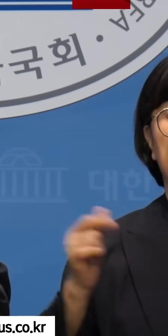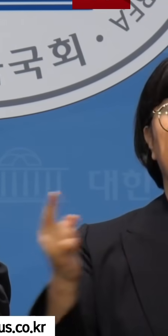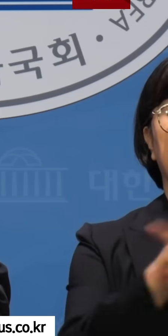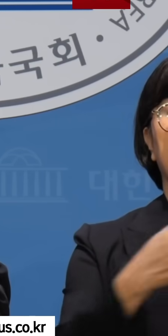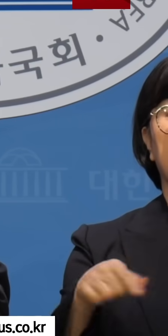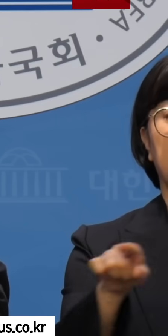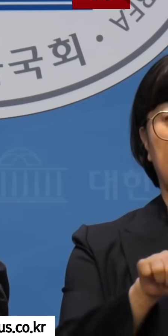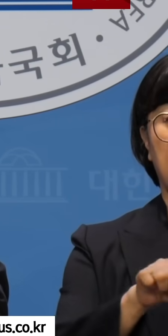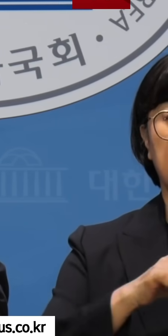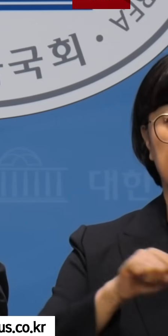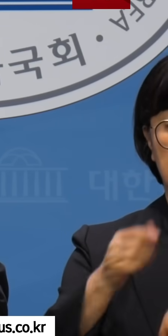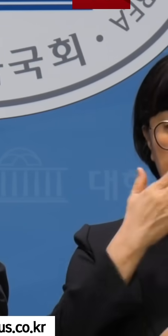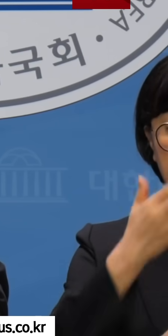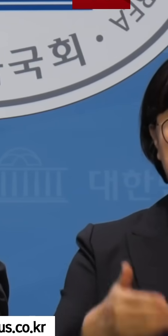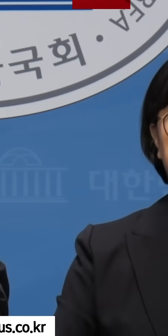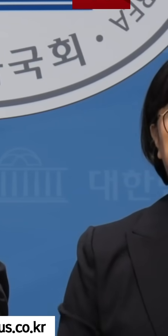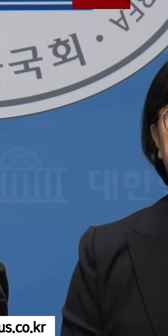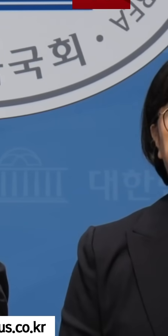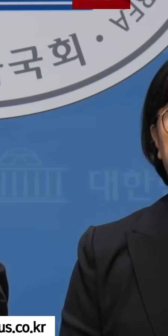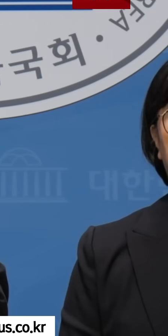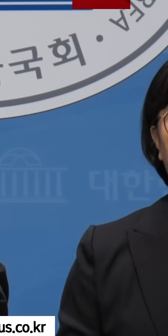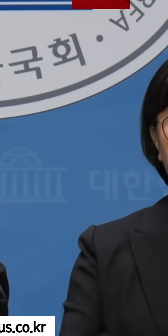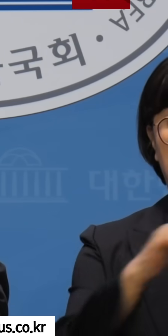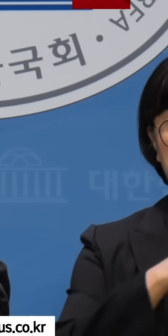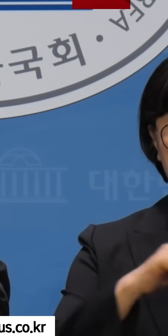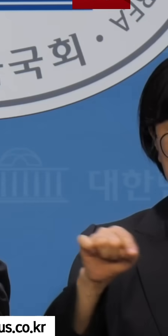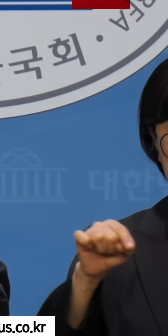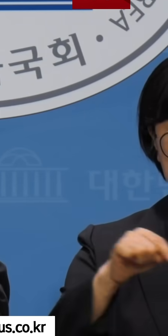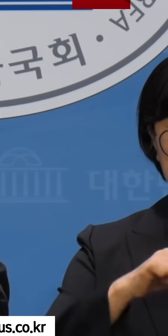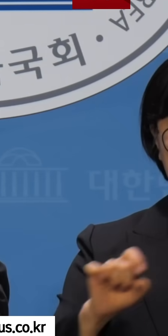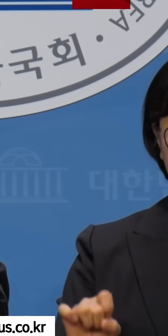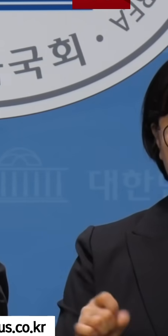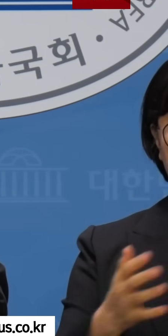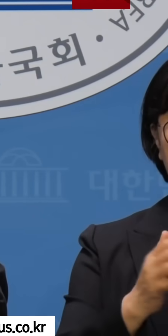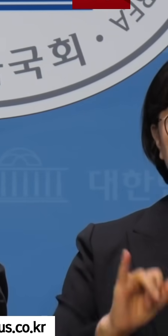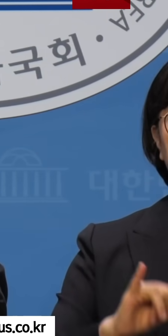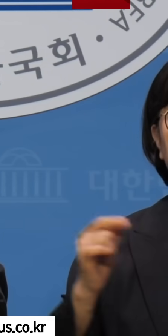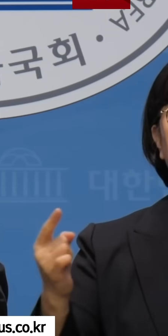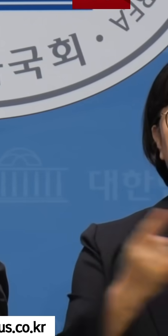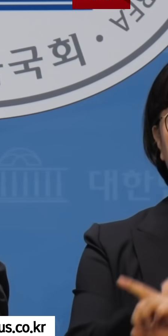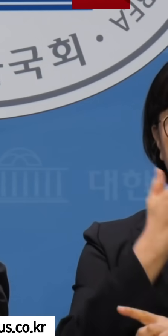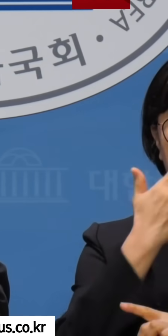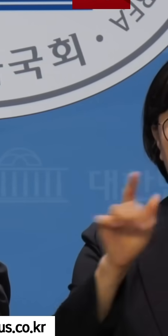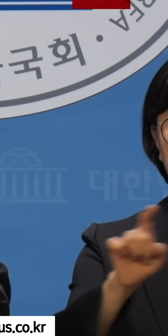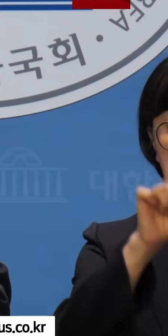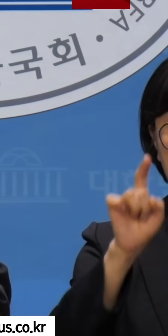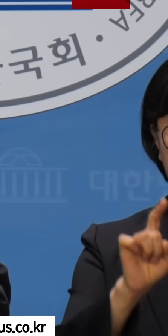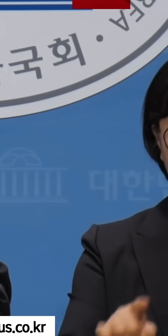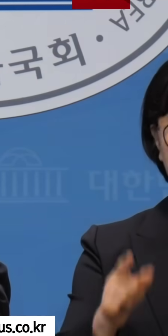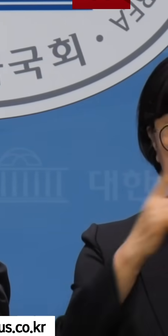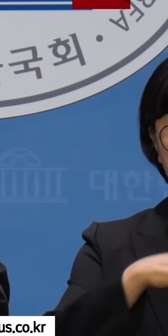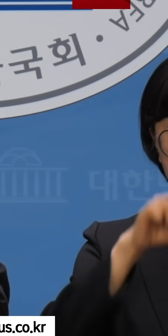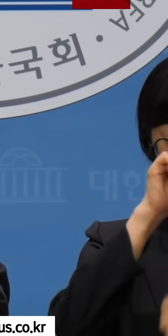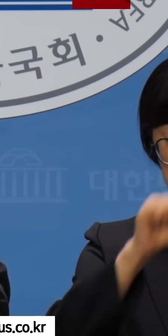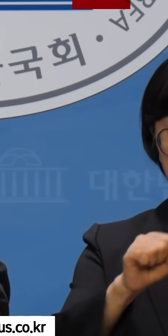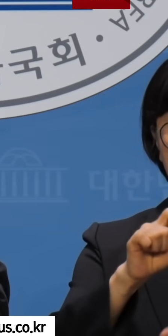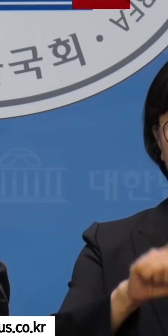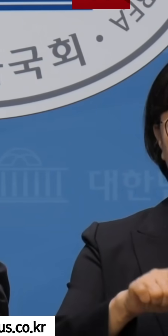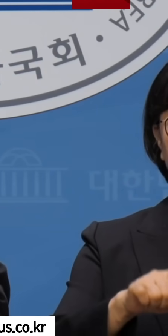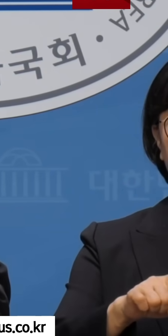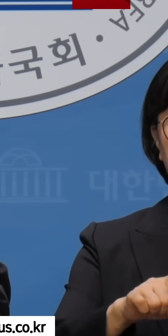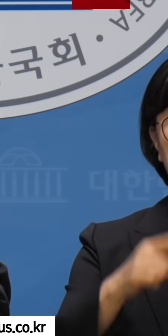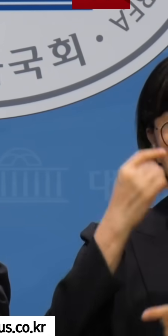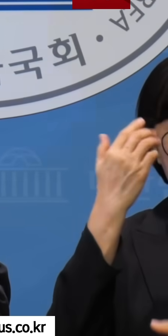바꾸기 위해 정치를 합니다. 우리의 정치로 세상이 바뀌었나, 세상이 더 나아졌나,